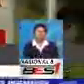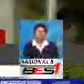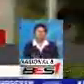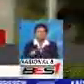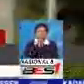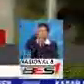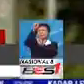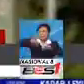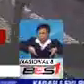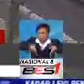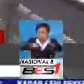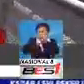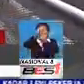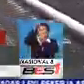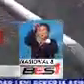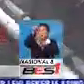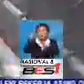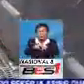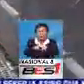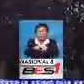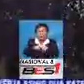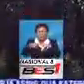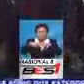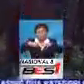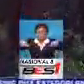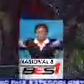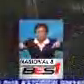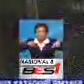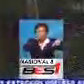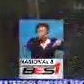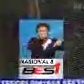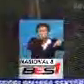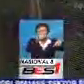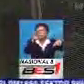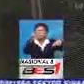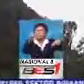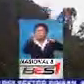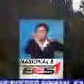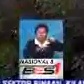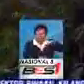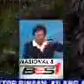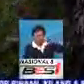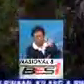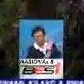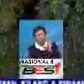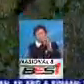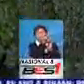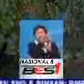Paras tertinggi laluan kanopi yang berbentuk segi empat ini adalah 36 meter dari aras tanah.